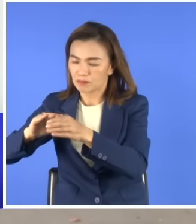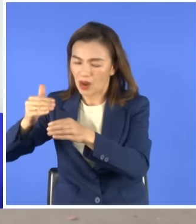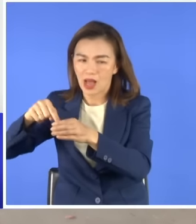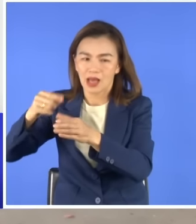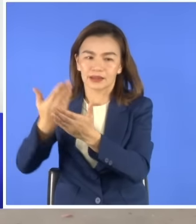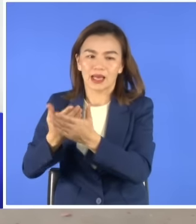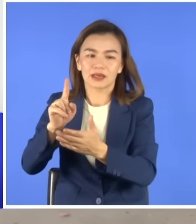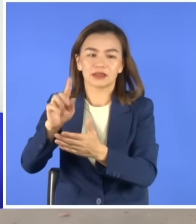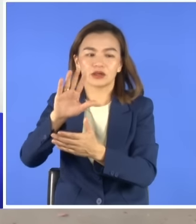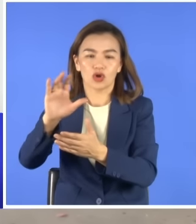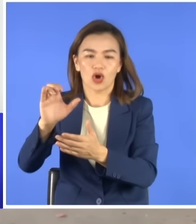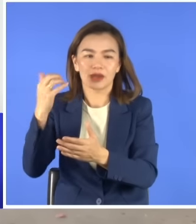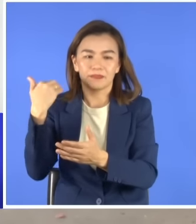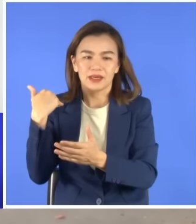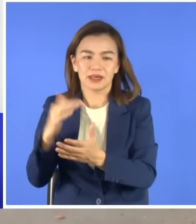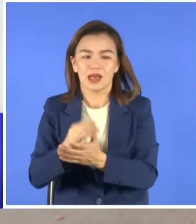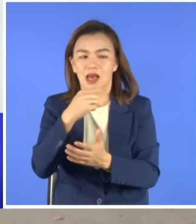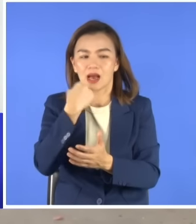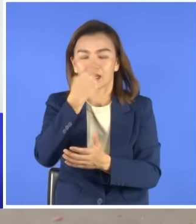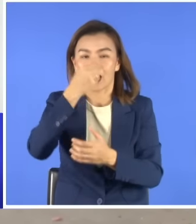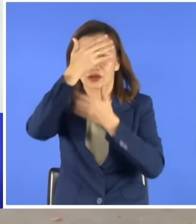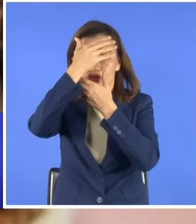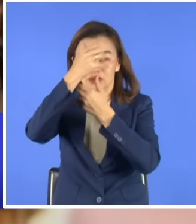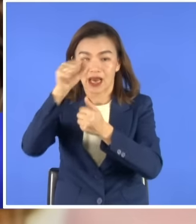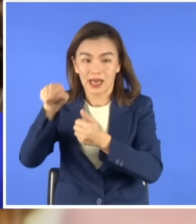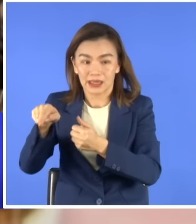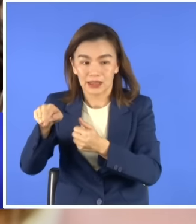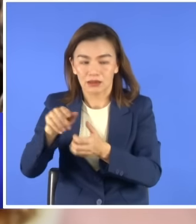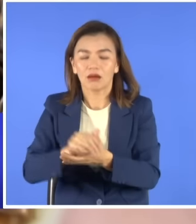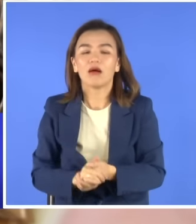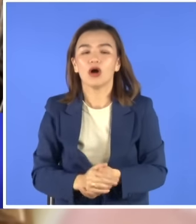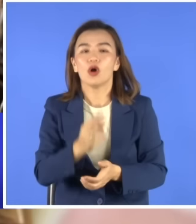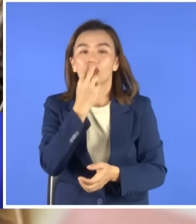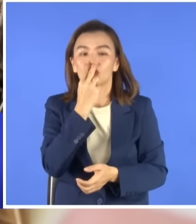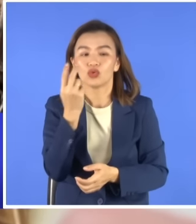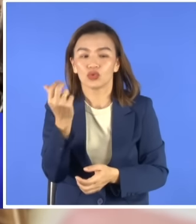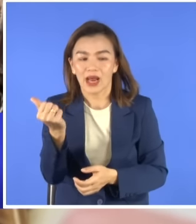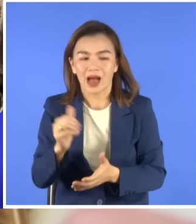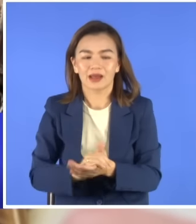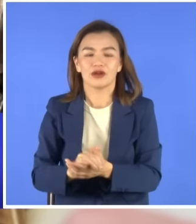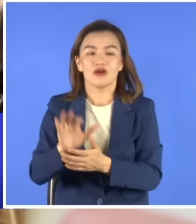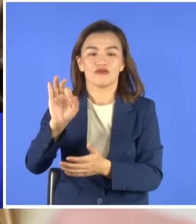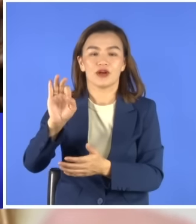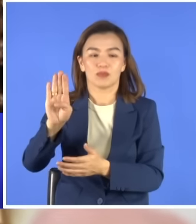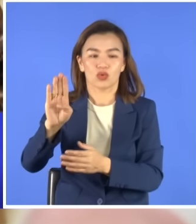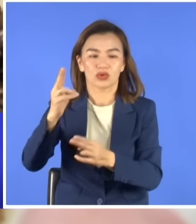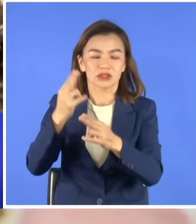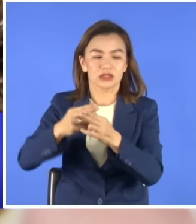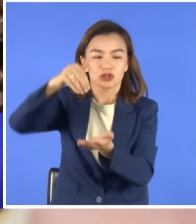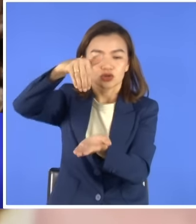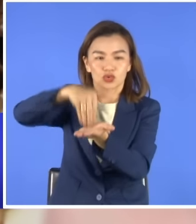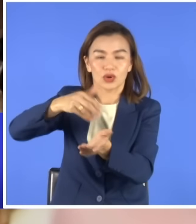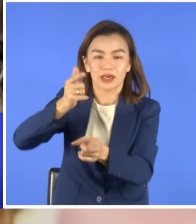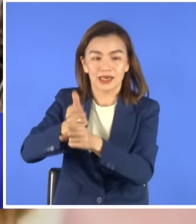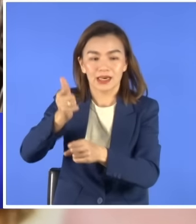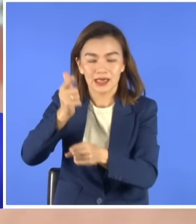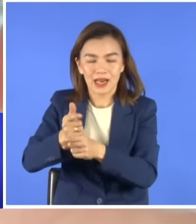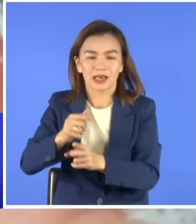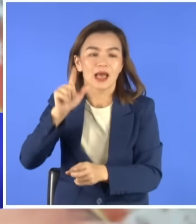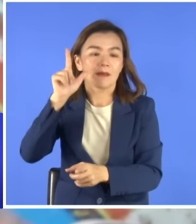นะถ้าหากว่าใครสนใจนะครับไปช่วยเหลือป้าคุณมะลินี่นะฮะก็ไปติดตามที่แฟนเพจ Facebookชื่อูเลี้ยงแมงดาแม่ลิ